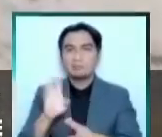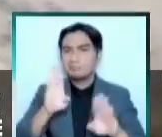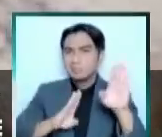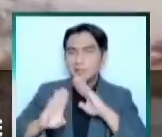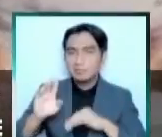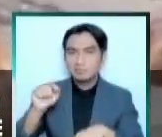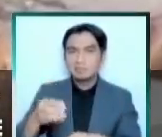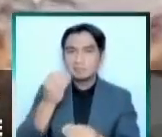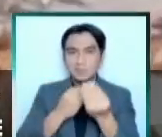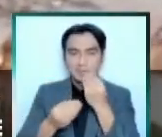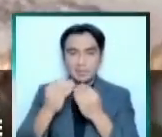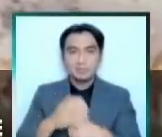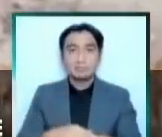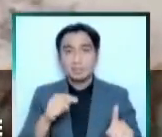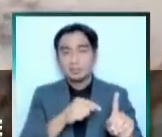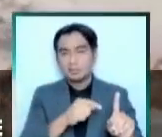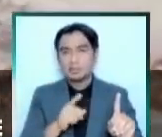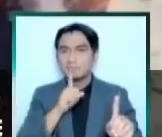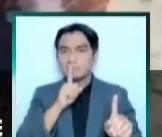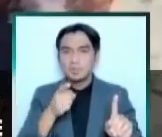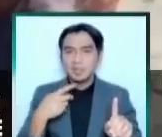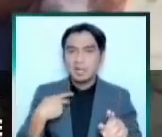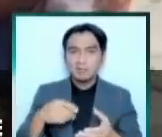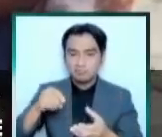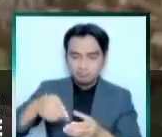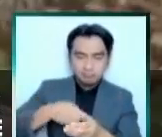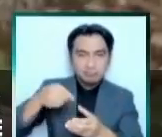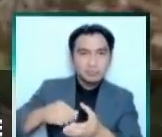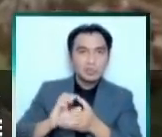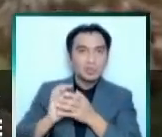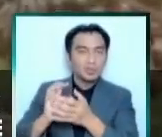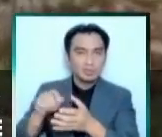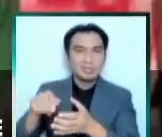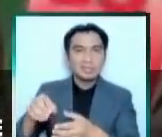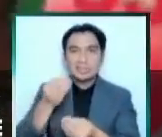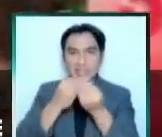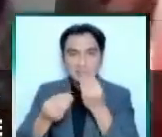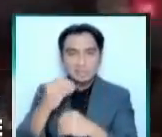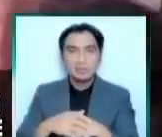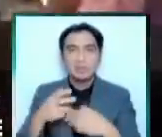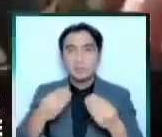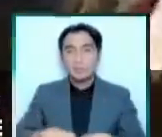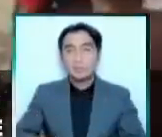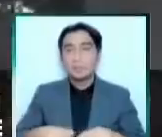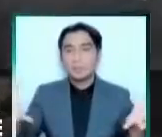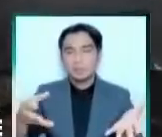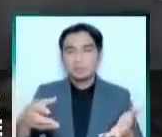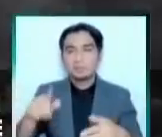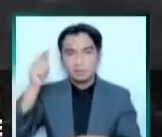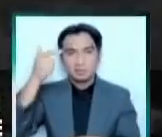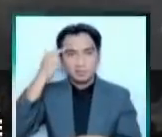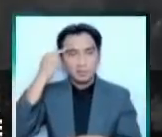na si Meyer Mendoza, nagkukudkod ng nyog upang may makain. Nagsimula ng mamigay ng relief goods ang gobyerno.